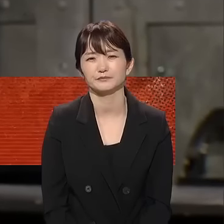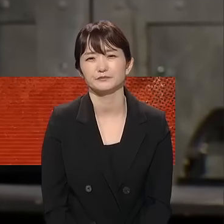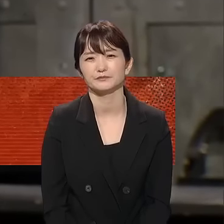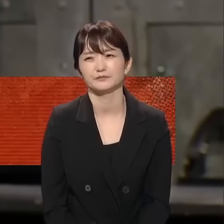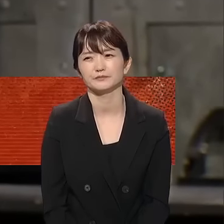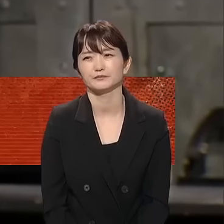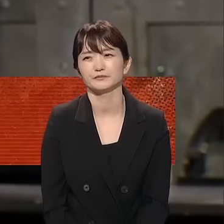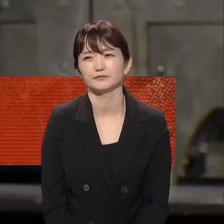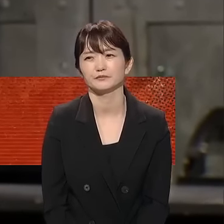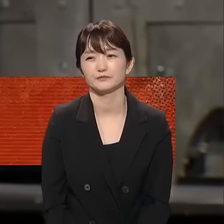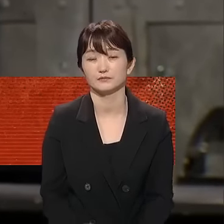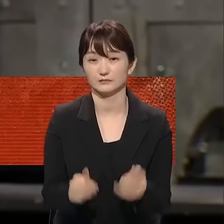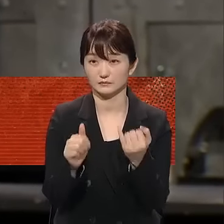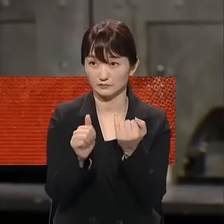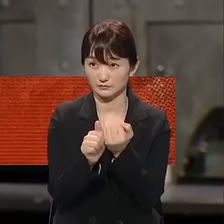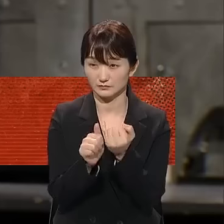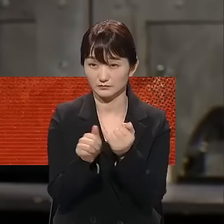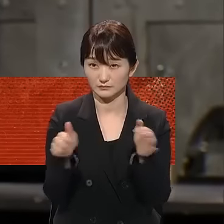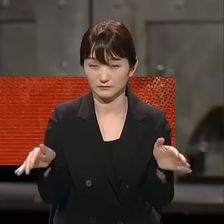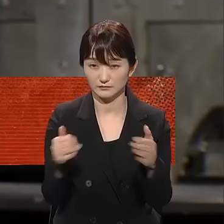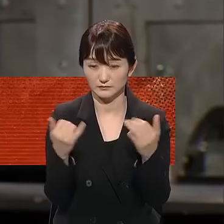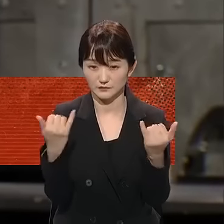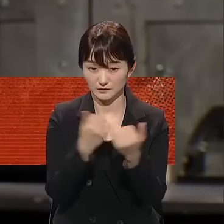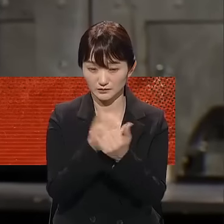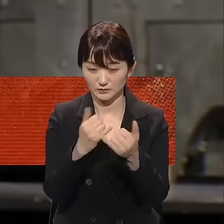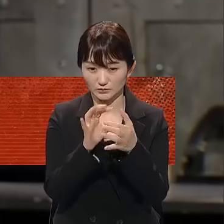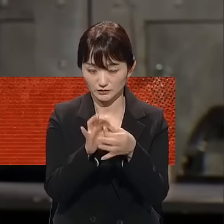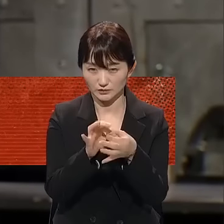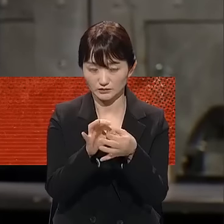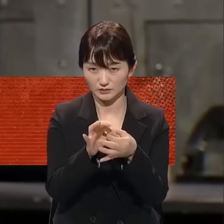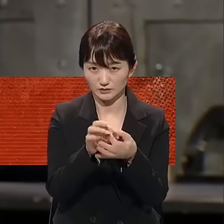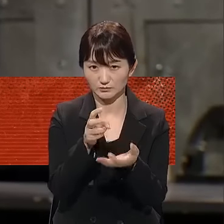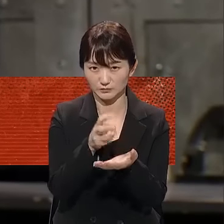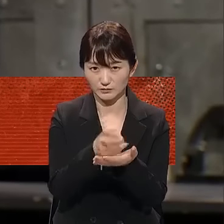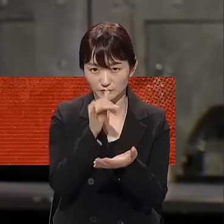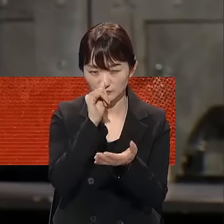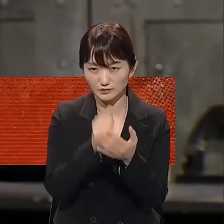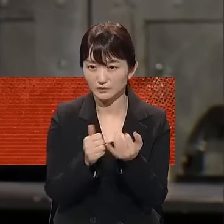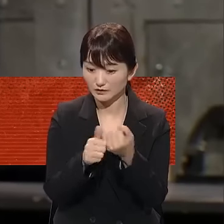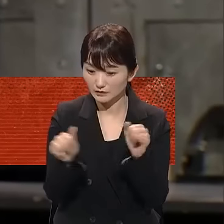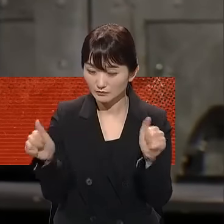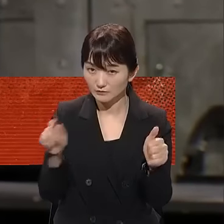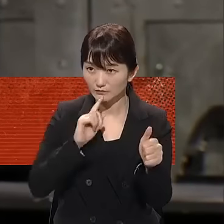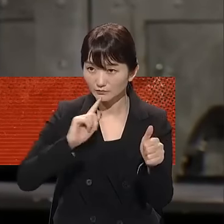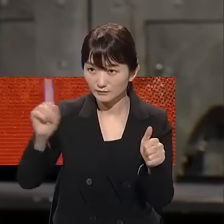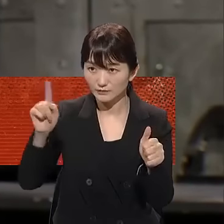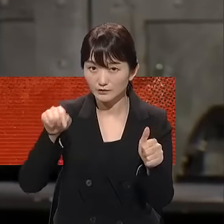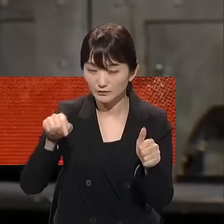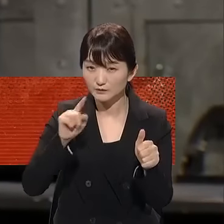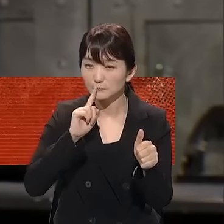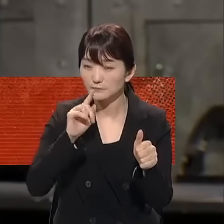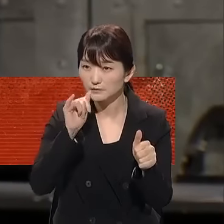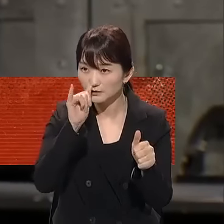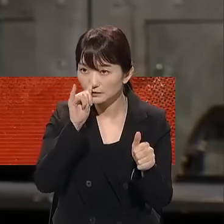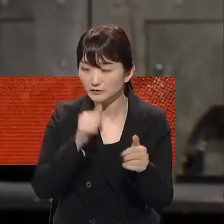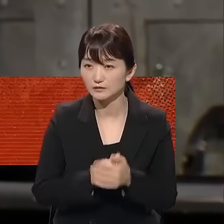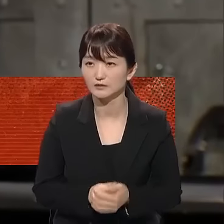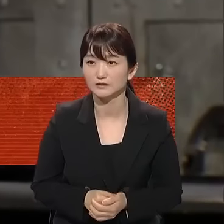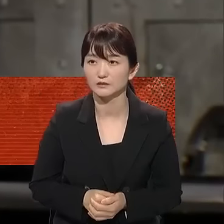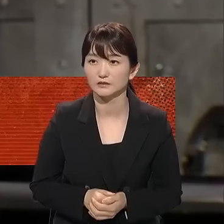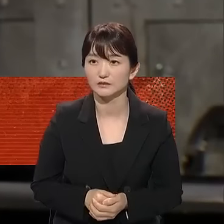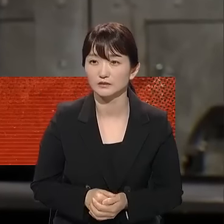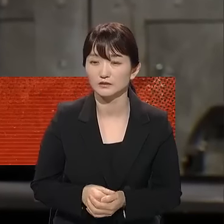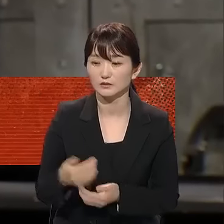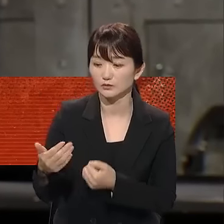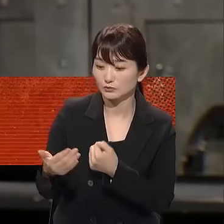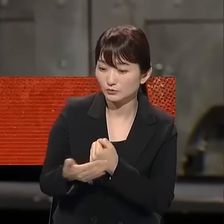많이 했지만 부부 간에는 뭐 친족 상도 같은게 적용될 수가 있고요 이제이 소송을 하면서 이런 얘기 한다면 기어도 재산분할 할 때 이제